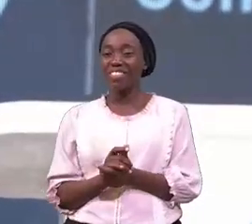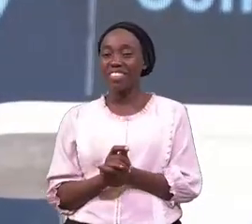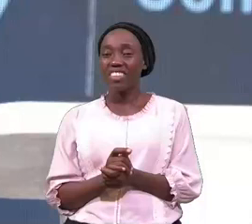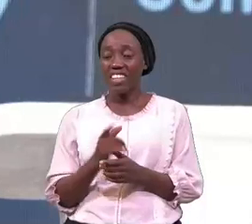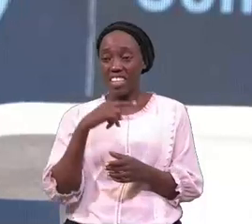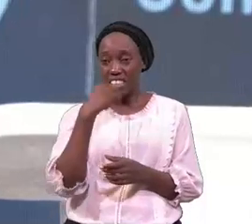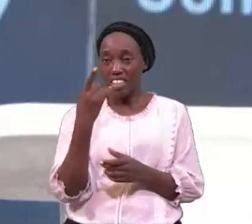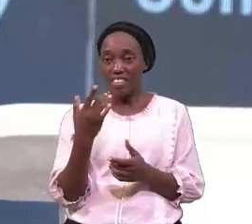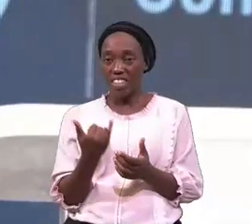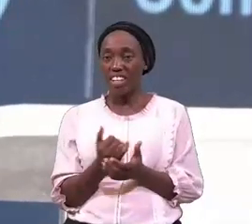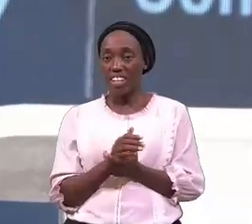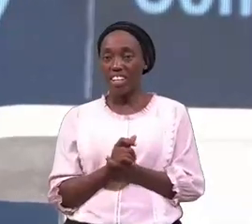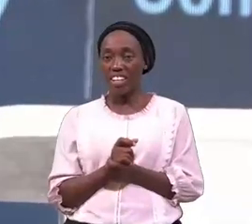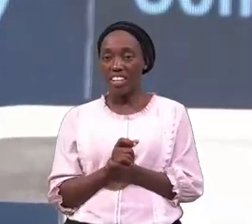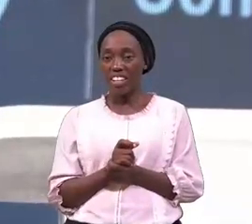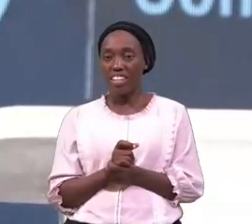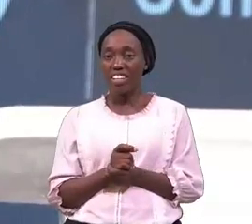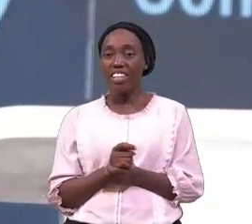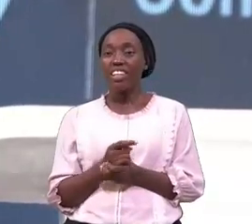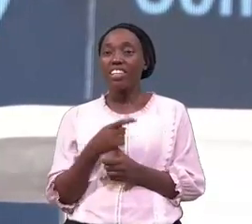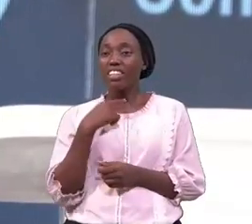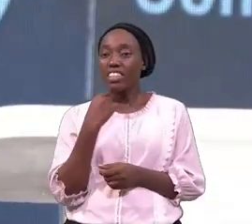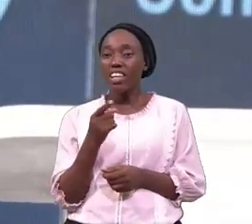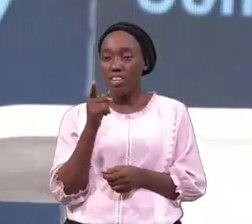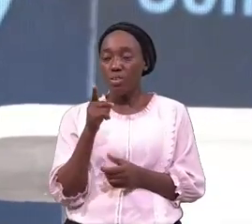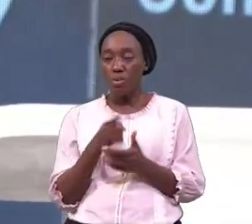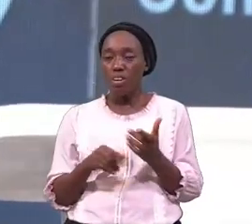Ne répétez pas. Je vais vous dire ce à quoi je crois.